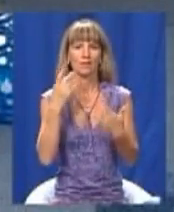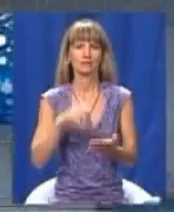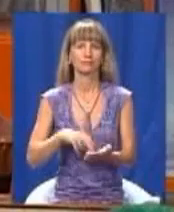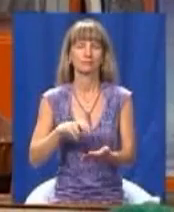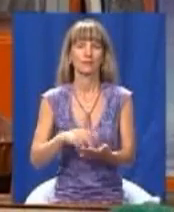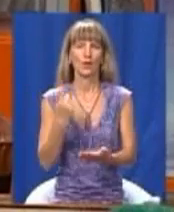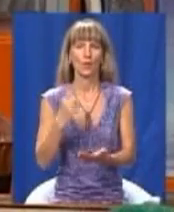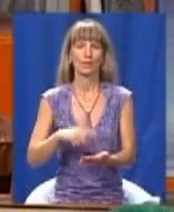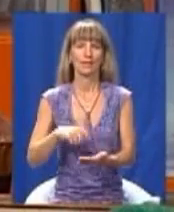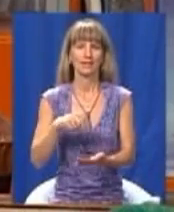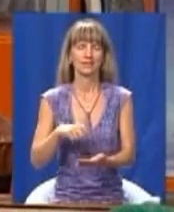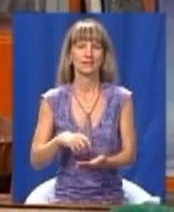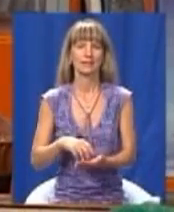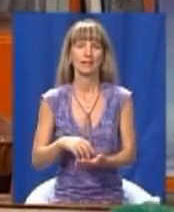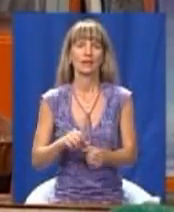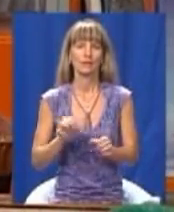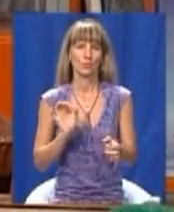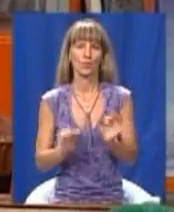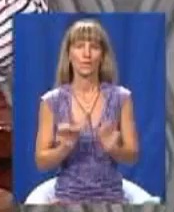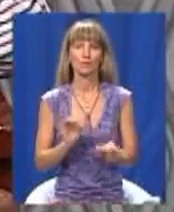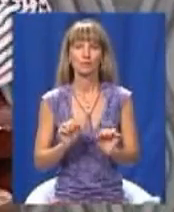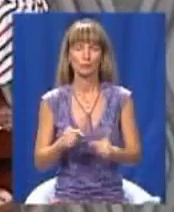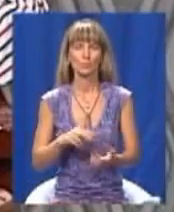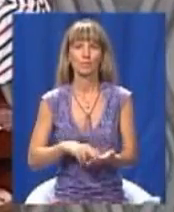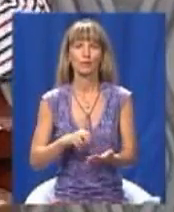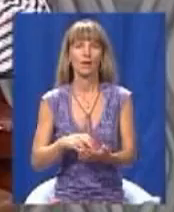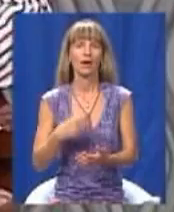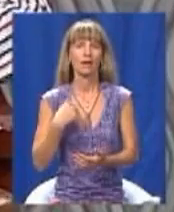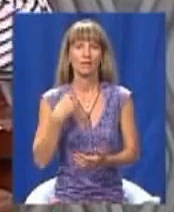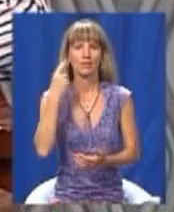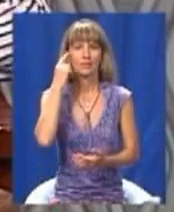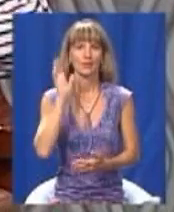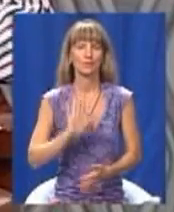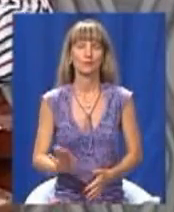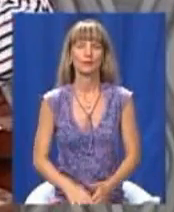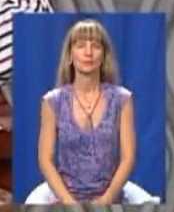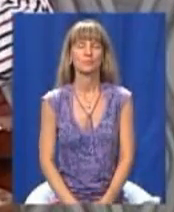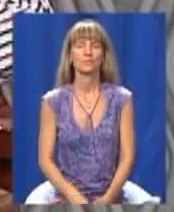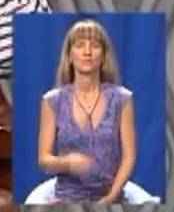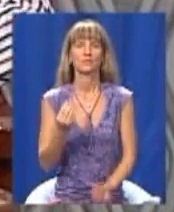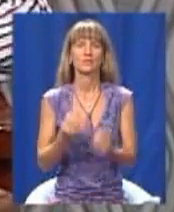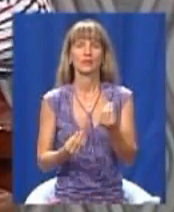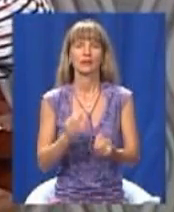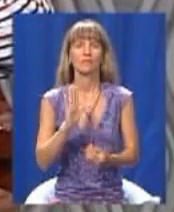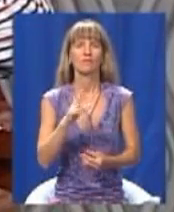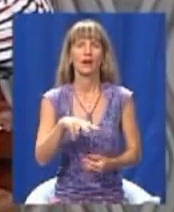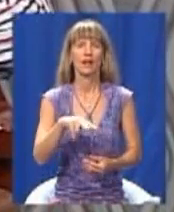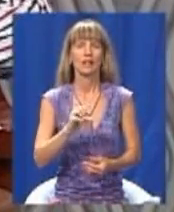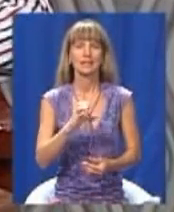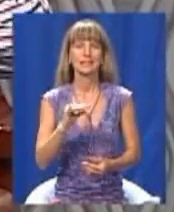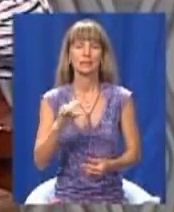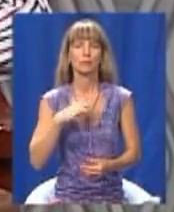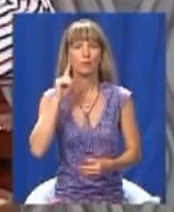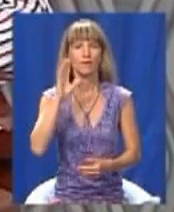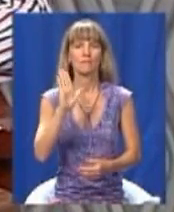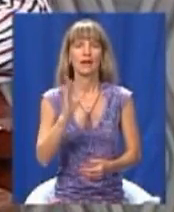Там, нормально. Тут, ну от бачите, навіть можна нормально прострибати, а я до цього і не здогадувався. Гра в класики, до речі, була популярна в Європі